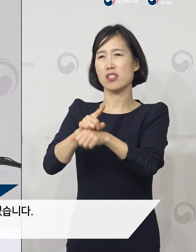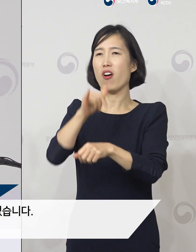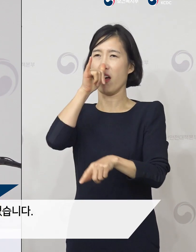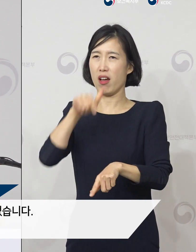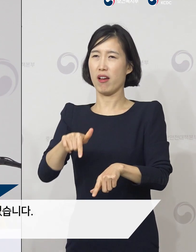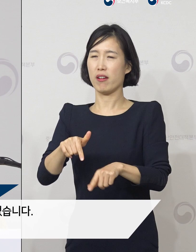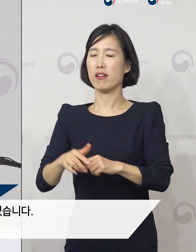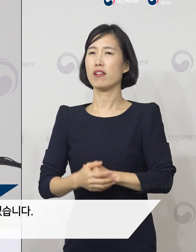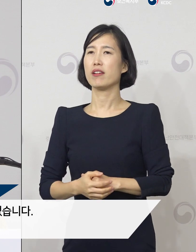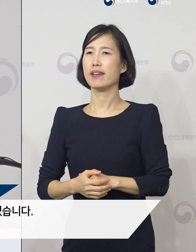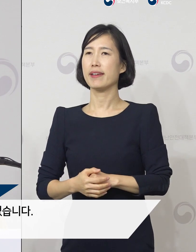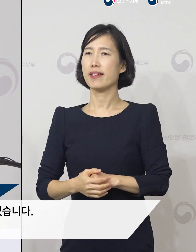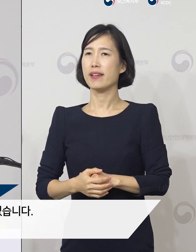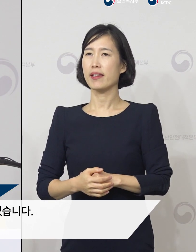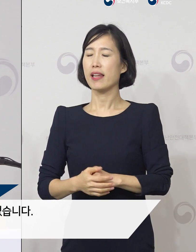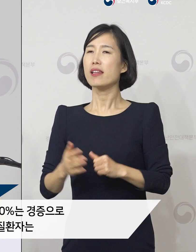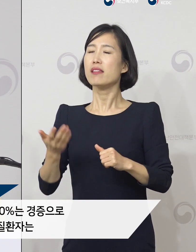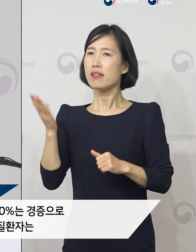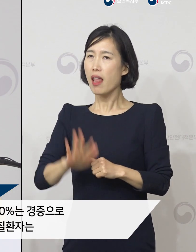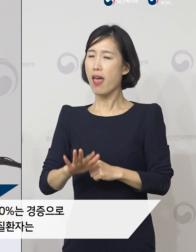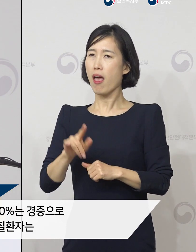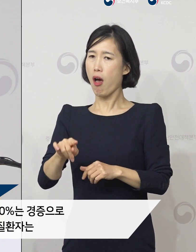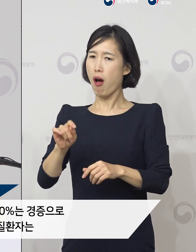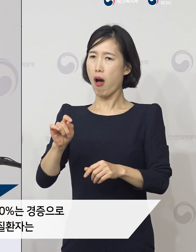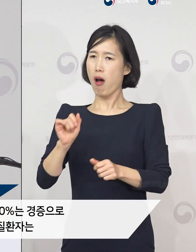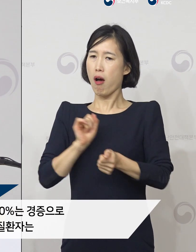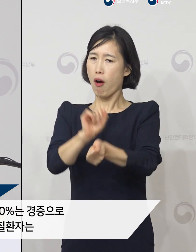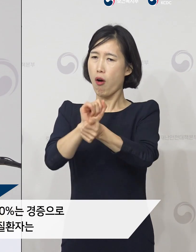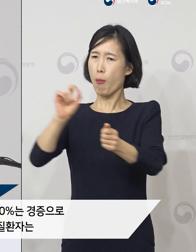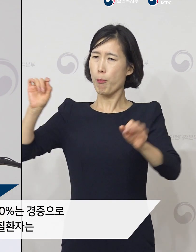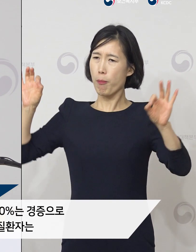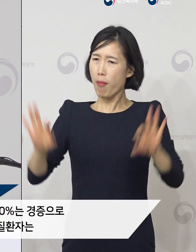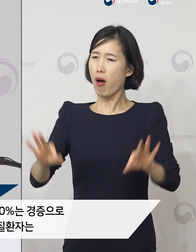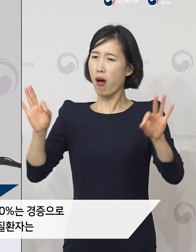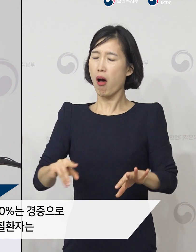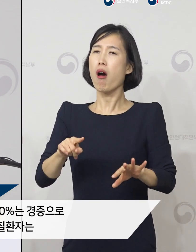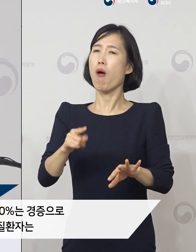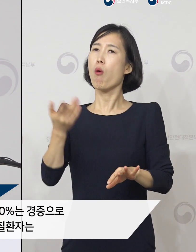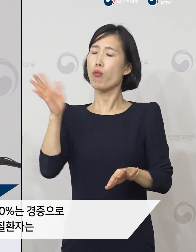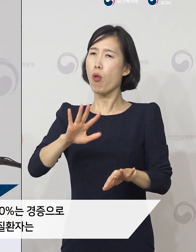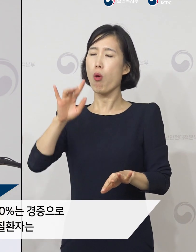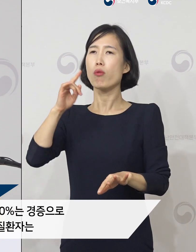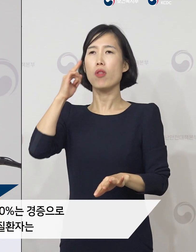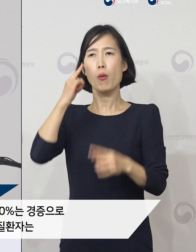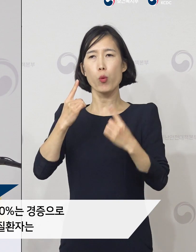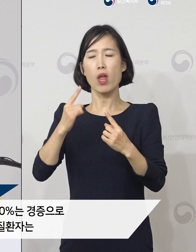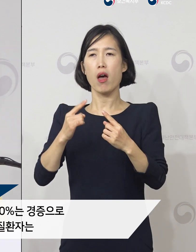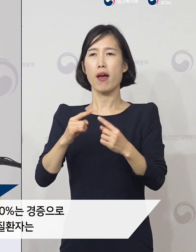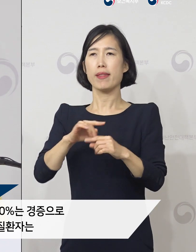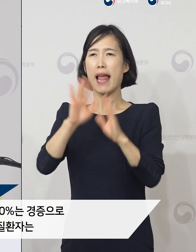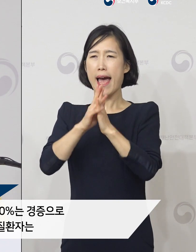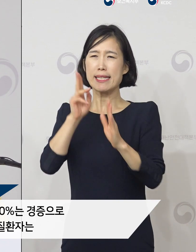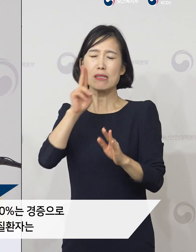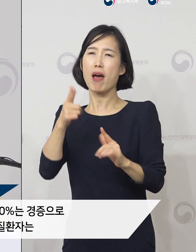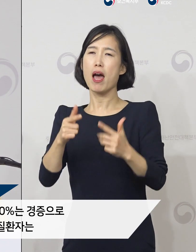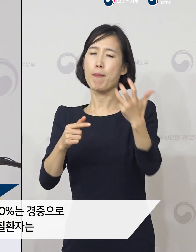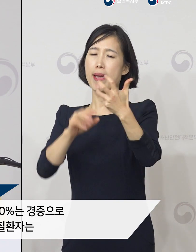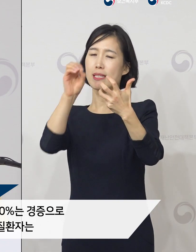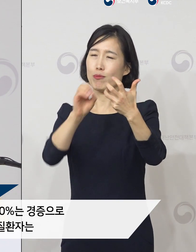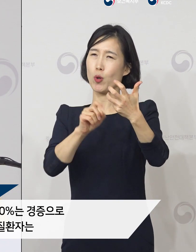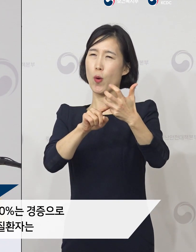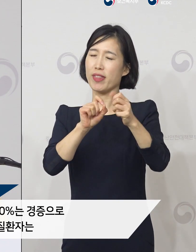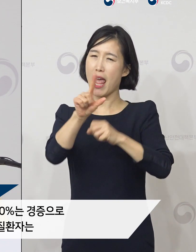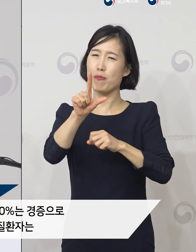특성이 있었습니다. 하지만 이렇게 빠른 특성에도 불구하고 다행히 80%는 경증으로